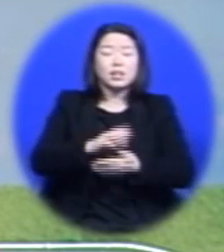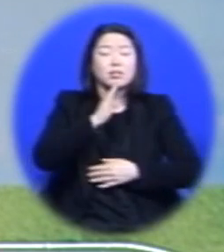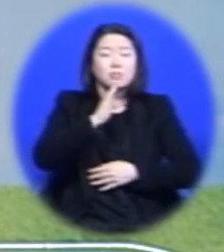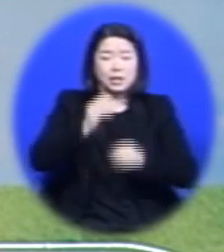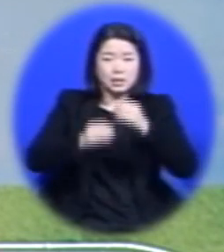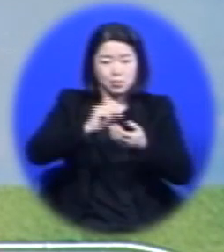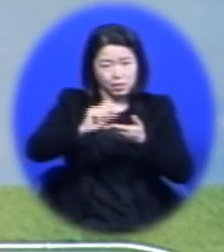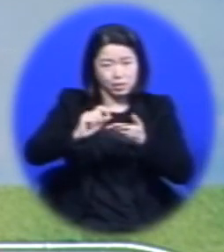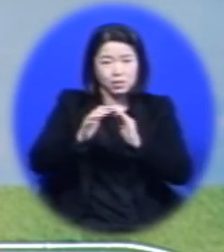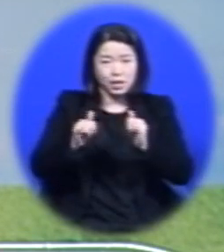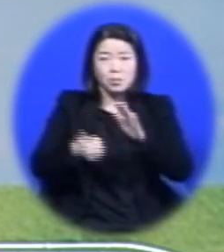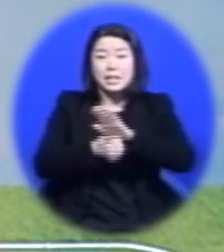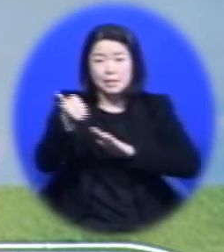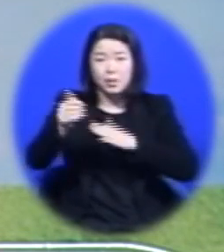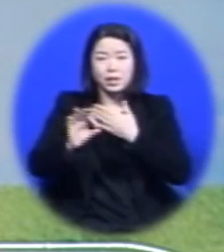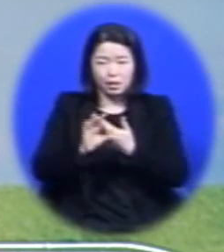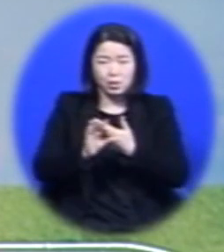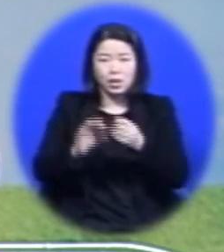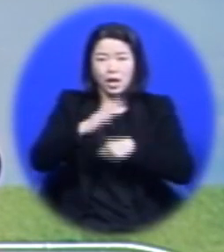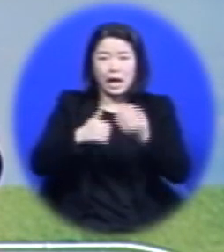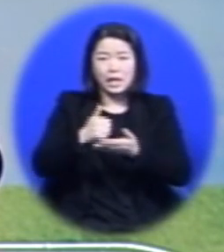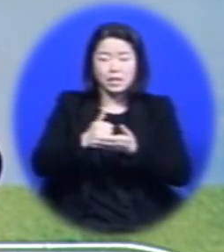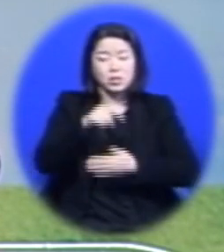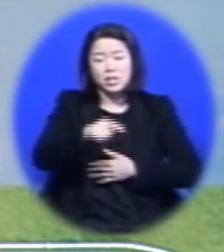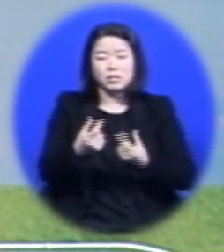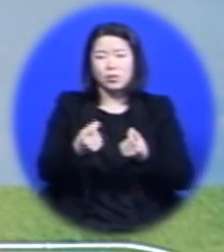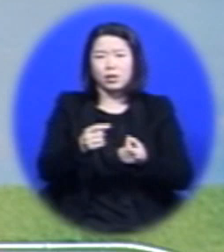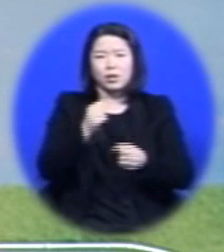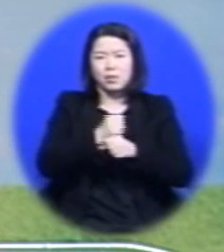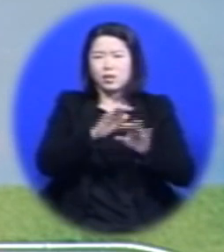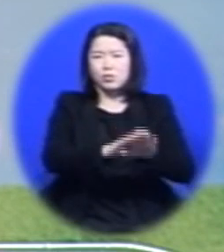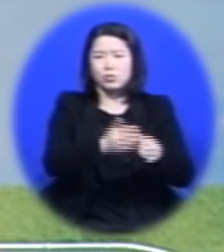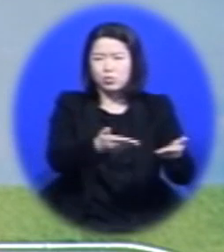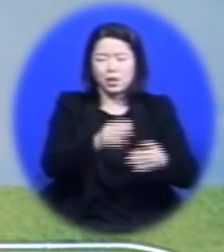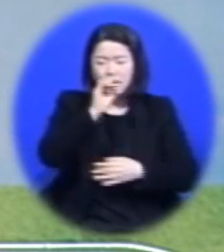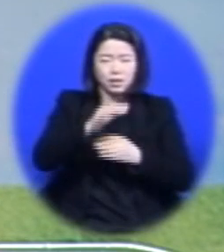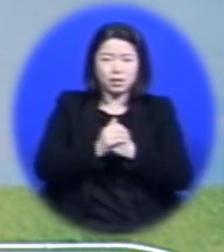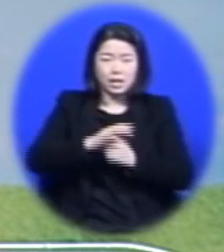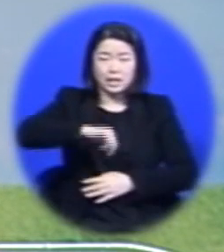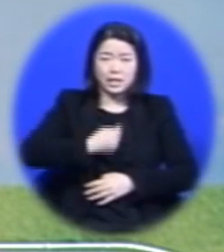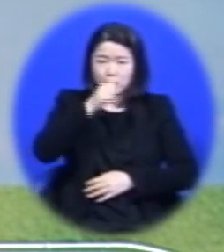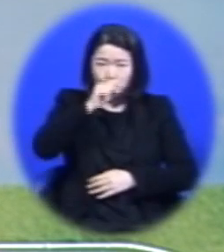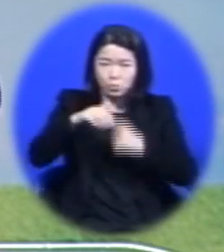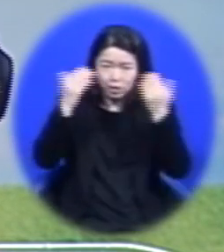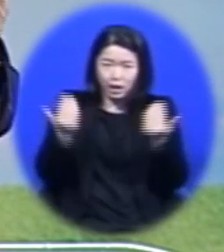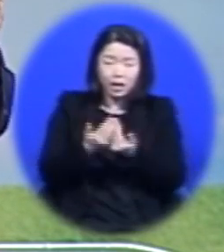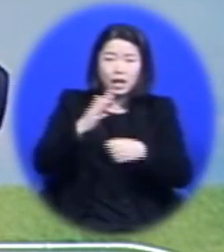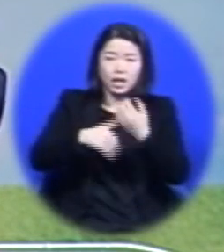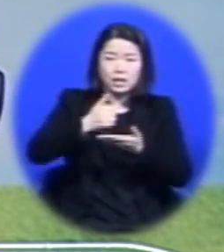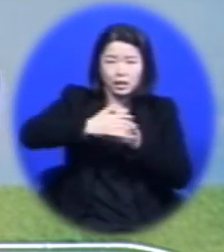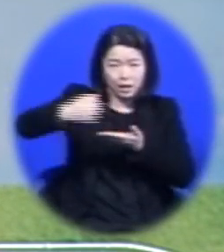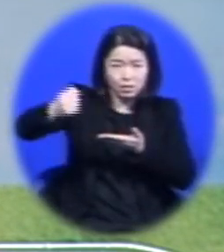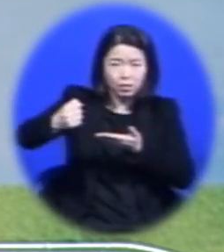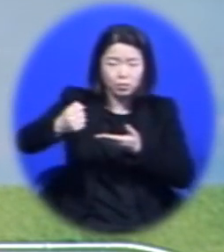희망 이라면 그러면 하나님은 이렇게 하시면 안 되잖아요 자기 좋은거 다 하나님이 가져가시고